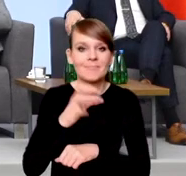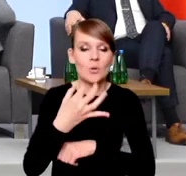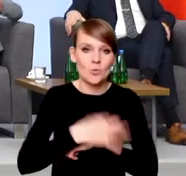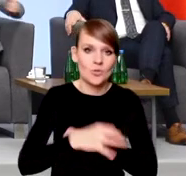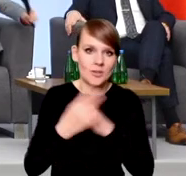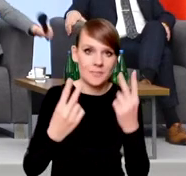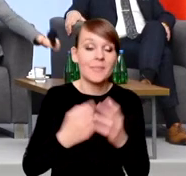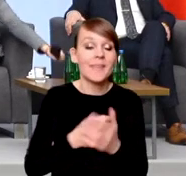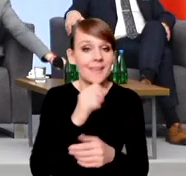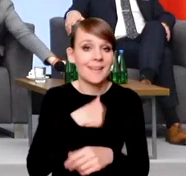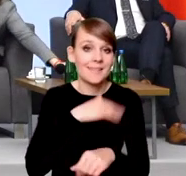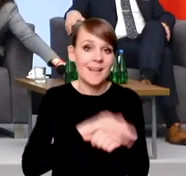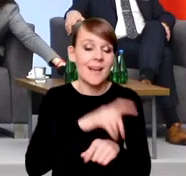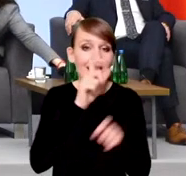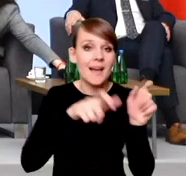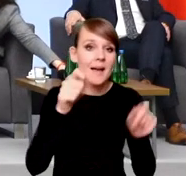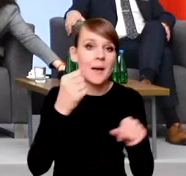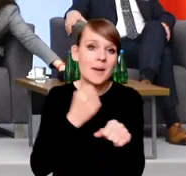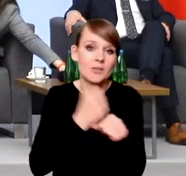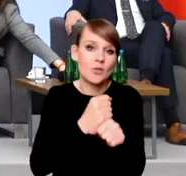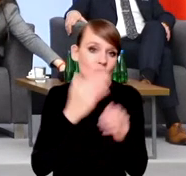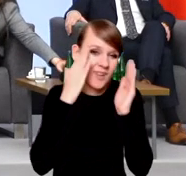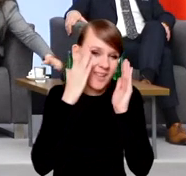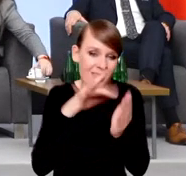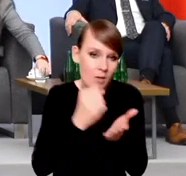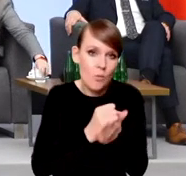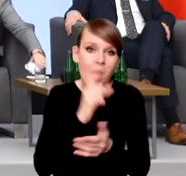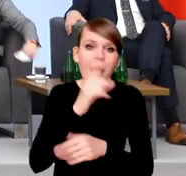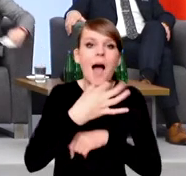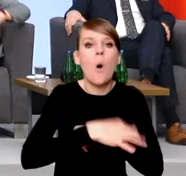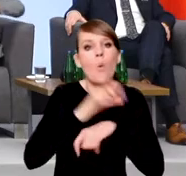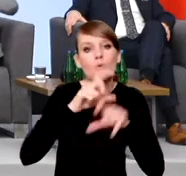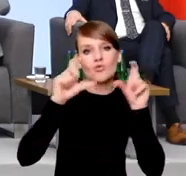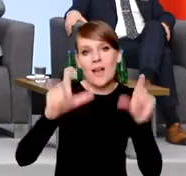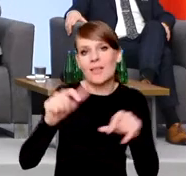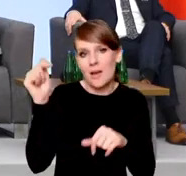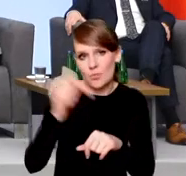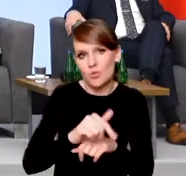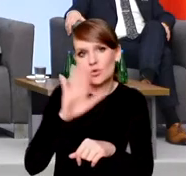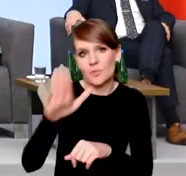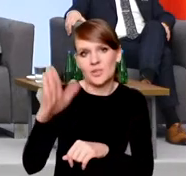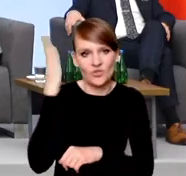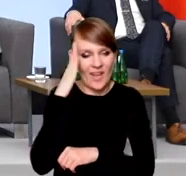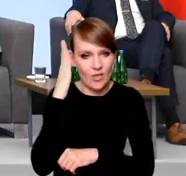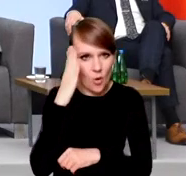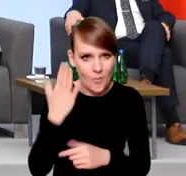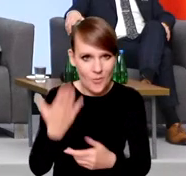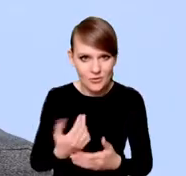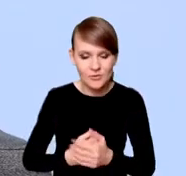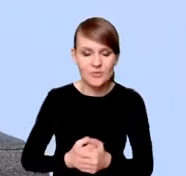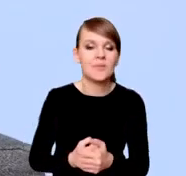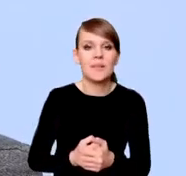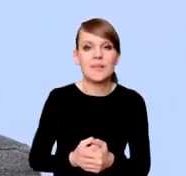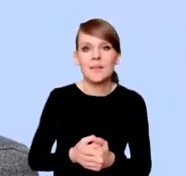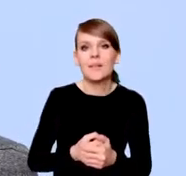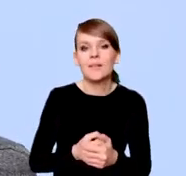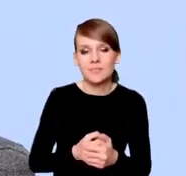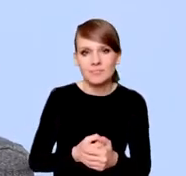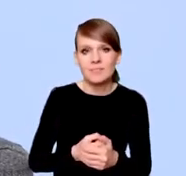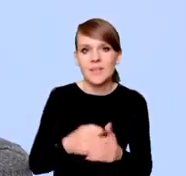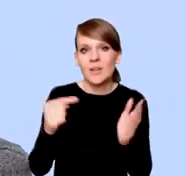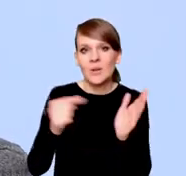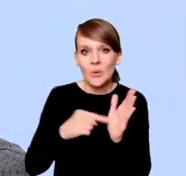pracownik nie musi mieć świadomości, ale uczelnia musi mieć świadomość. Więc też tutaj oczywiście na